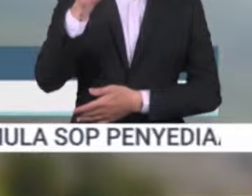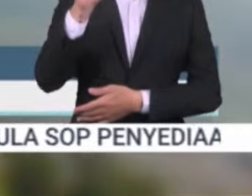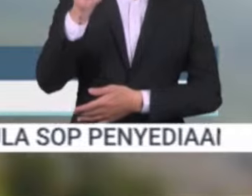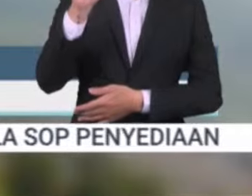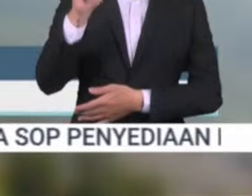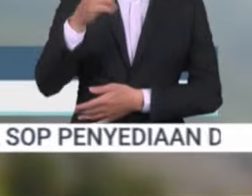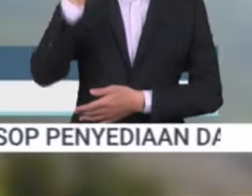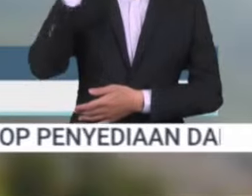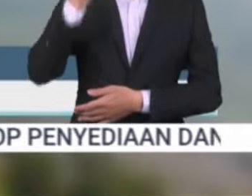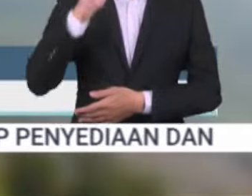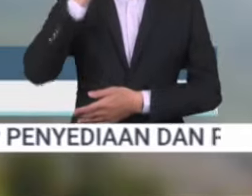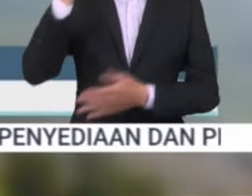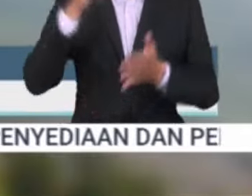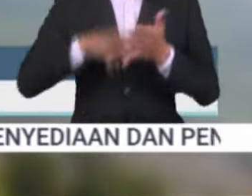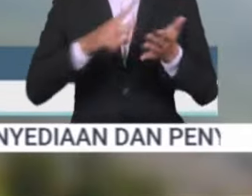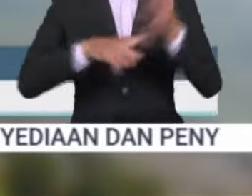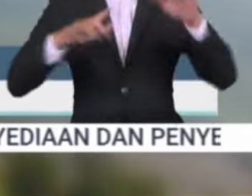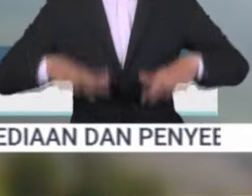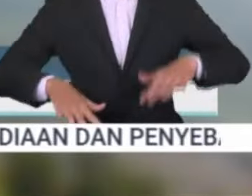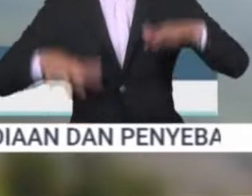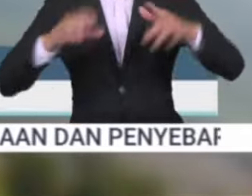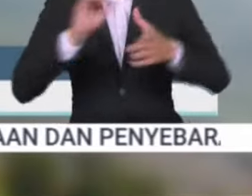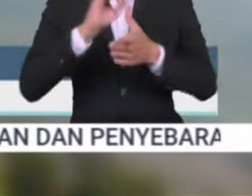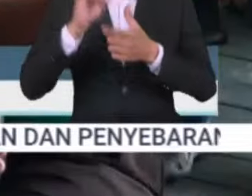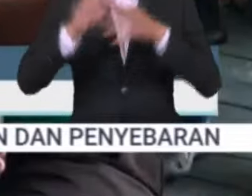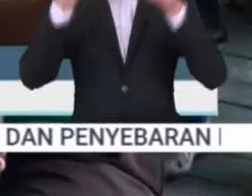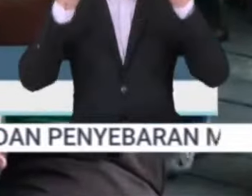dilanda musibah selain keperluan pendidikan.